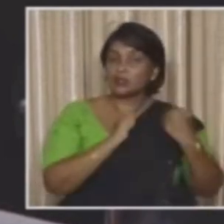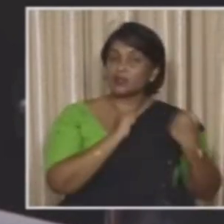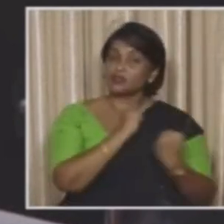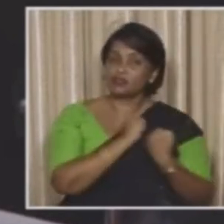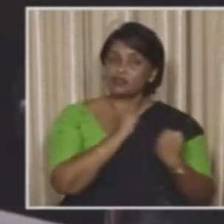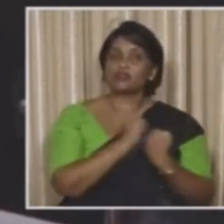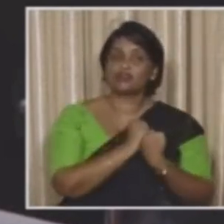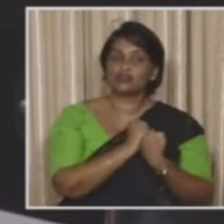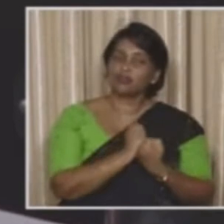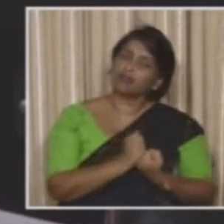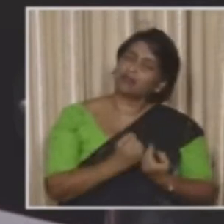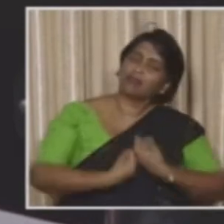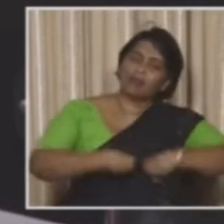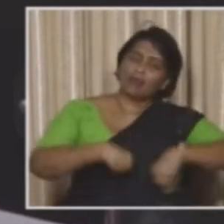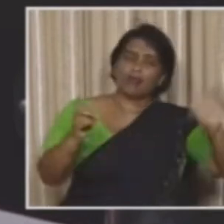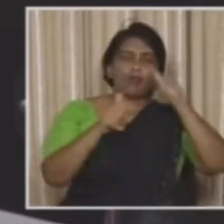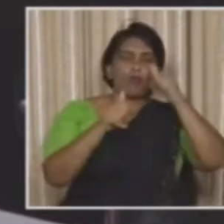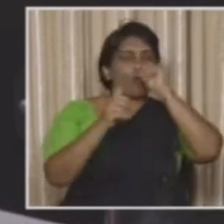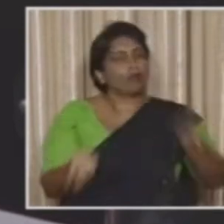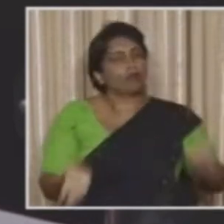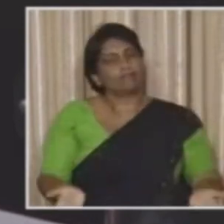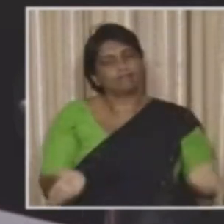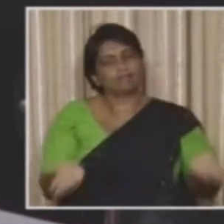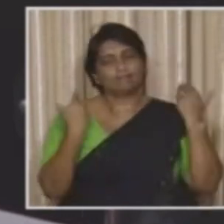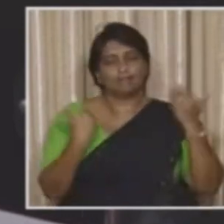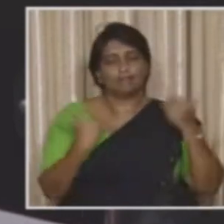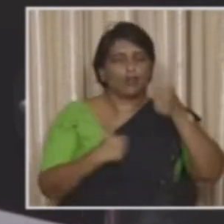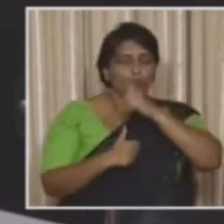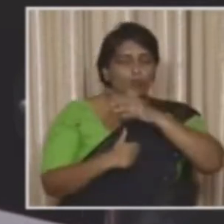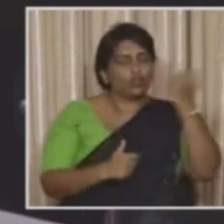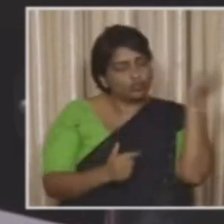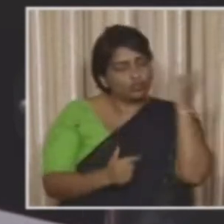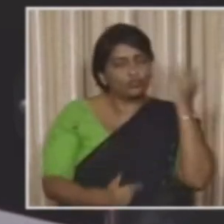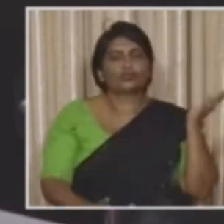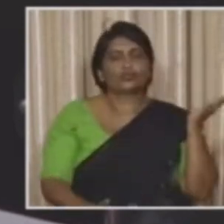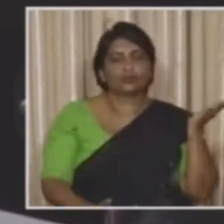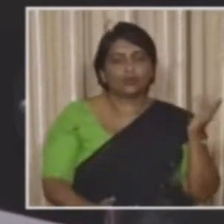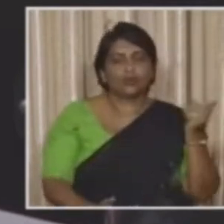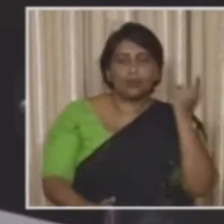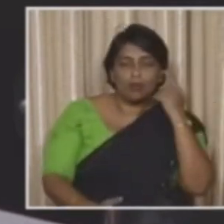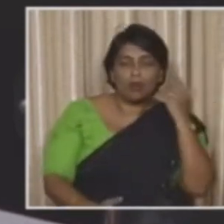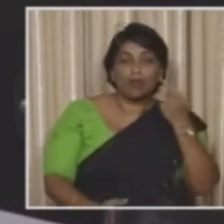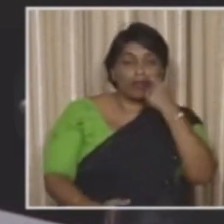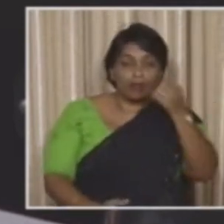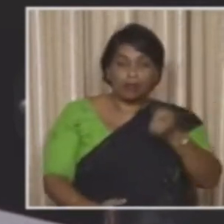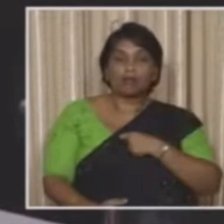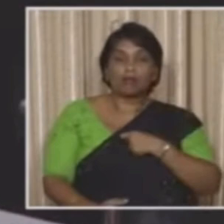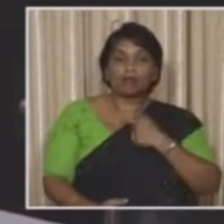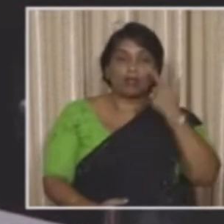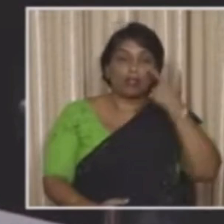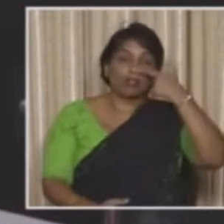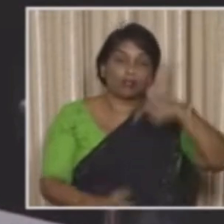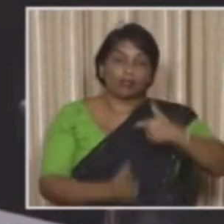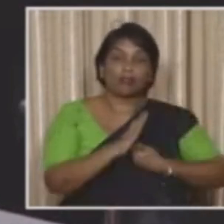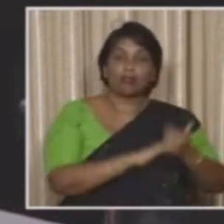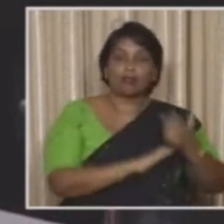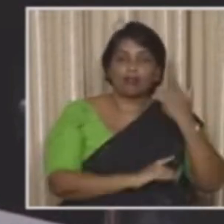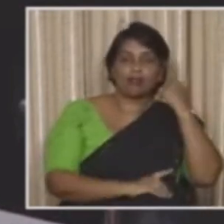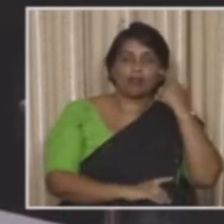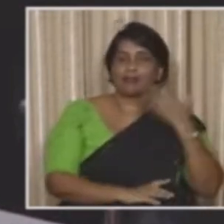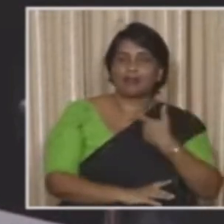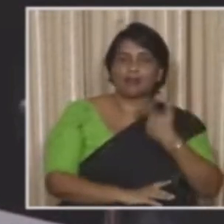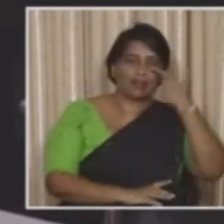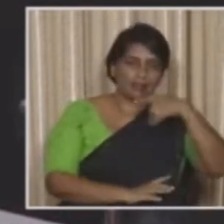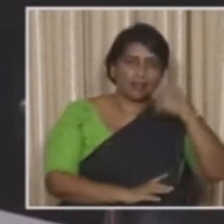ගන්න ඇති ඕල්සේල් හොරකම් කරන්න දීලා තියෙනවා හොරකම් බව දන්නම දැනගෙන ඇවිල්ලා මට කියනවා තෙල් කාර්ය වෙනුවෙන් පිටිහිටව ගල්ග මම